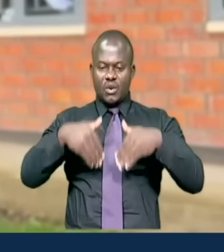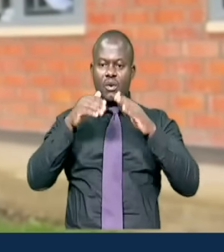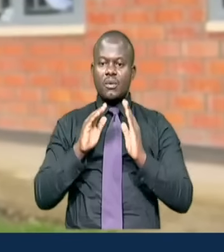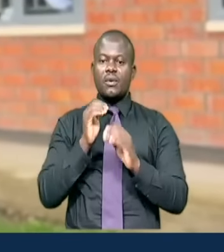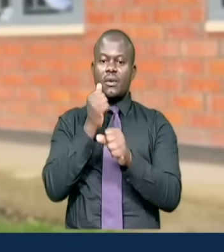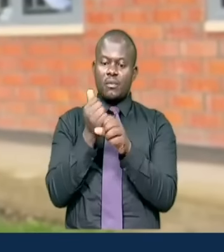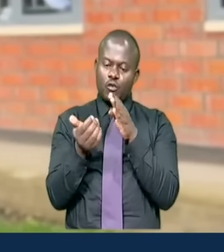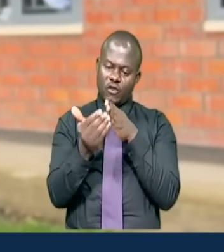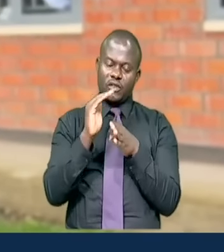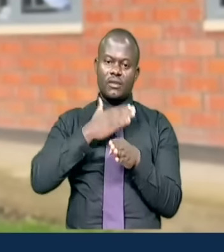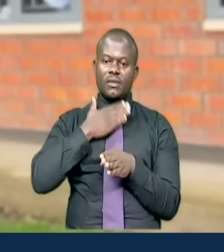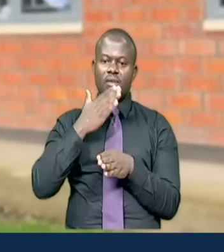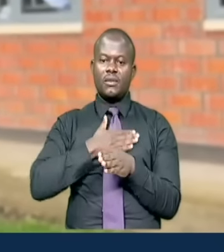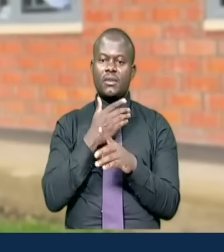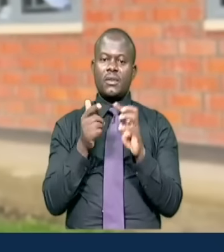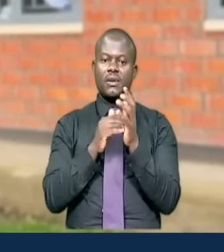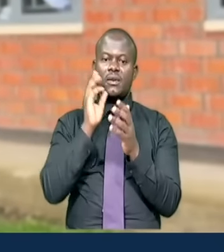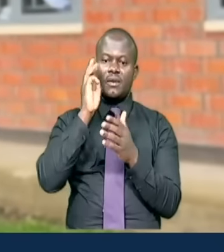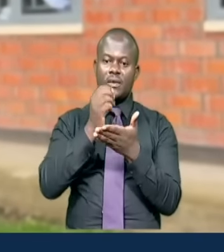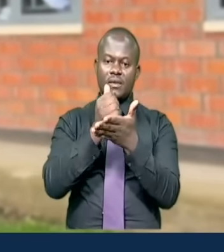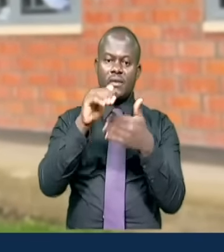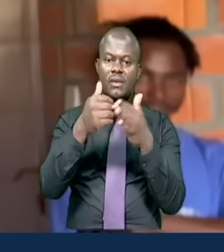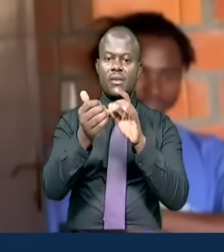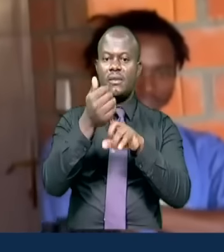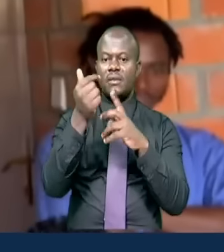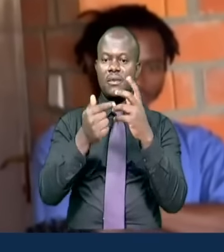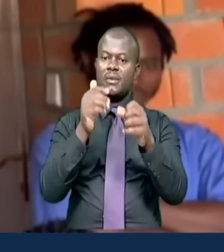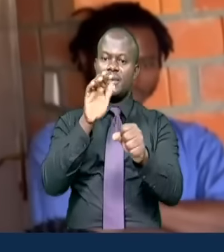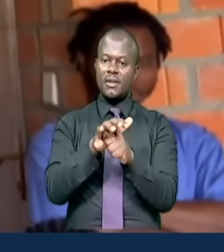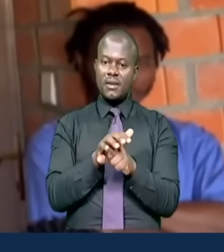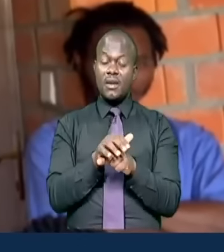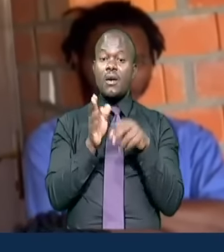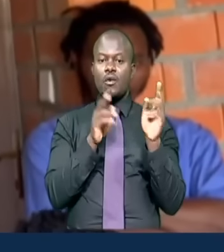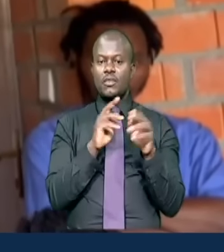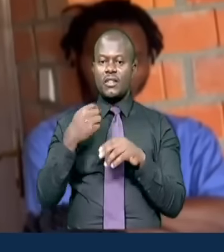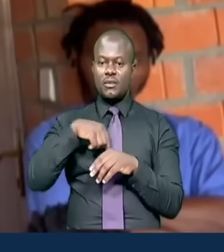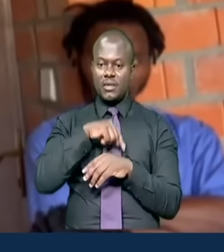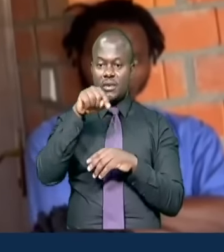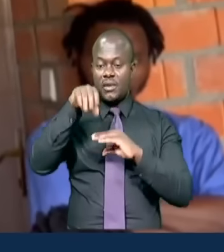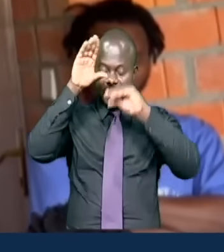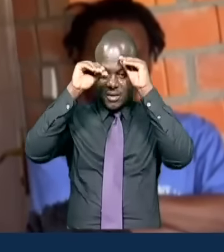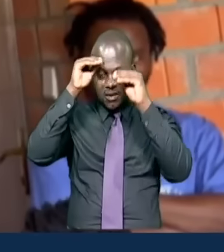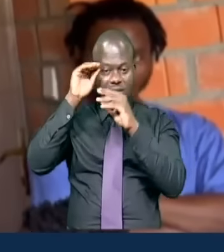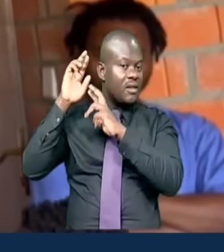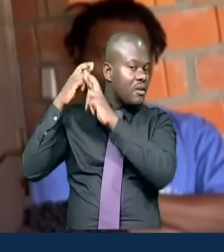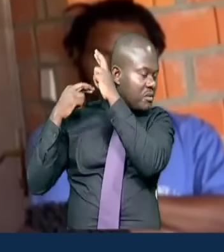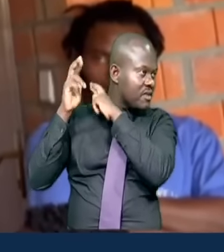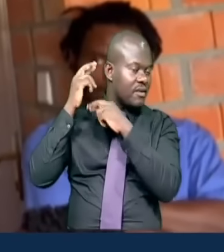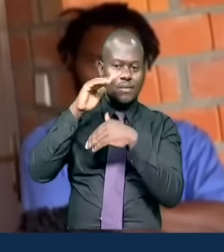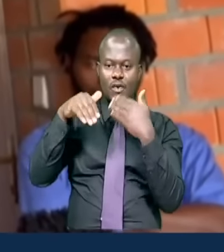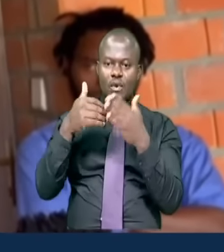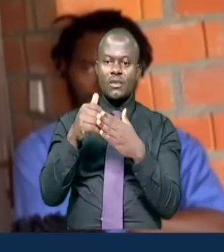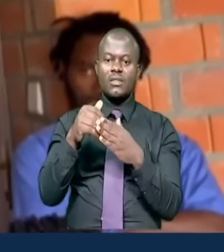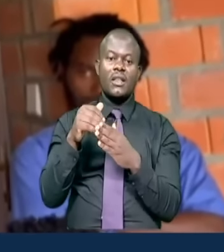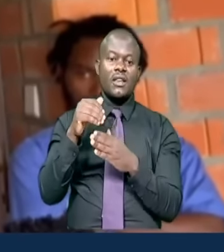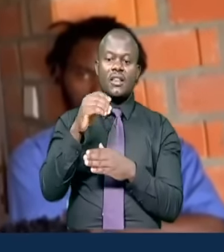nyine twishimiye kuko ariyo izadufasha kugera kuri byinshi ubusanzwe ahangaha njyewe nize ibisuko byose niga gusuka